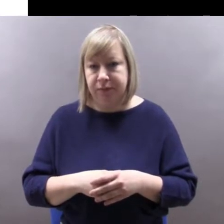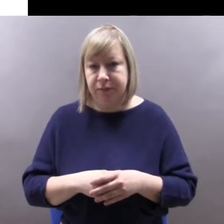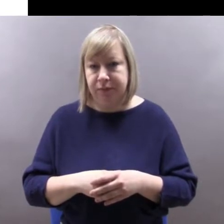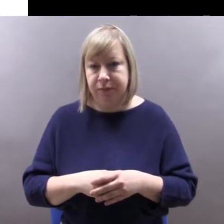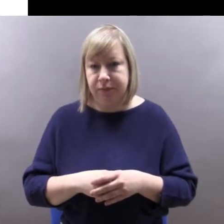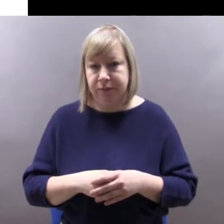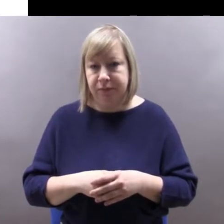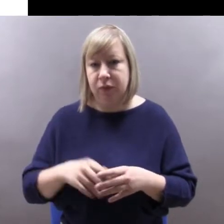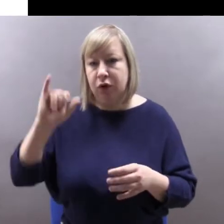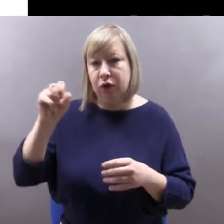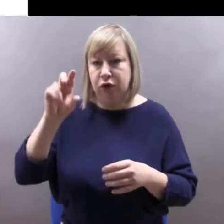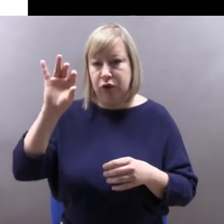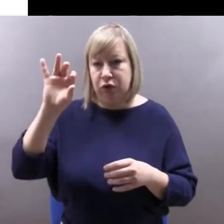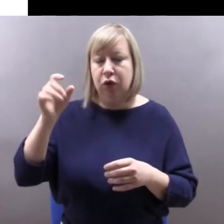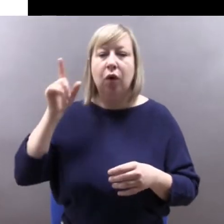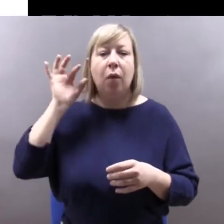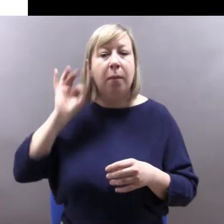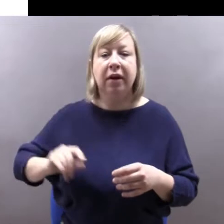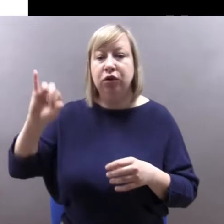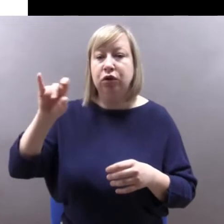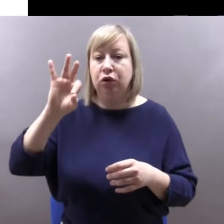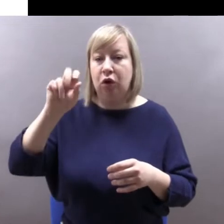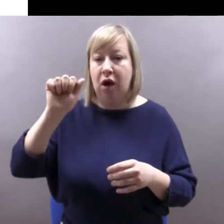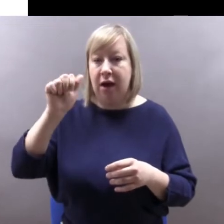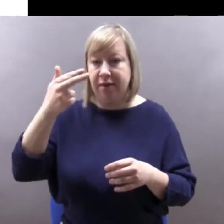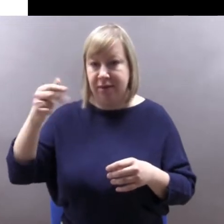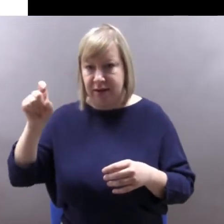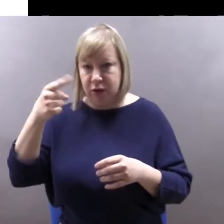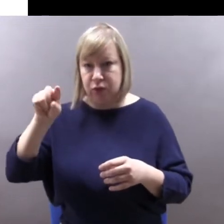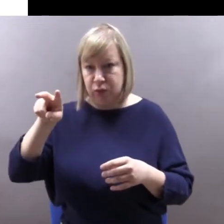całym świecie i znalazła rozwiązanie. Poproszę o kolejny slajd.